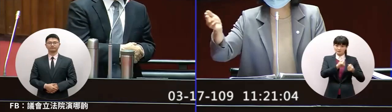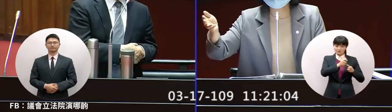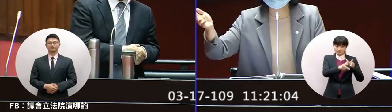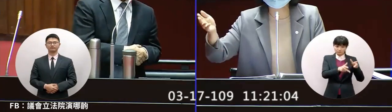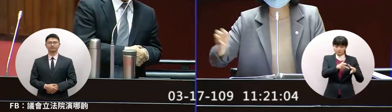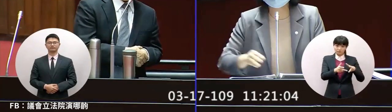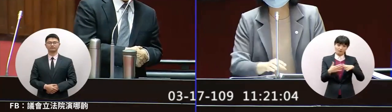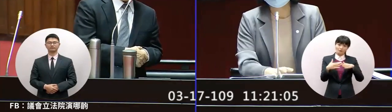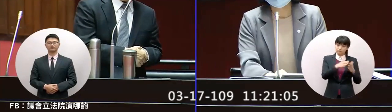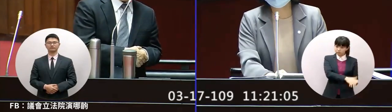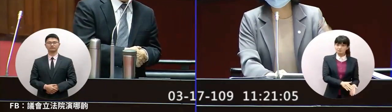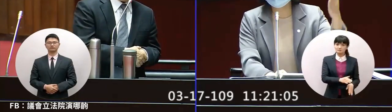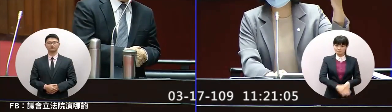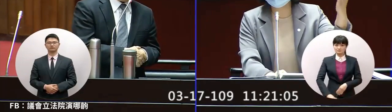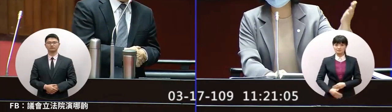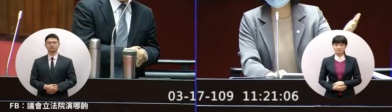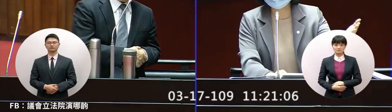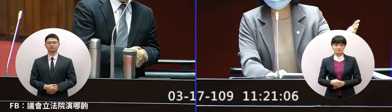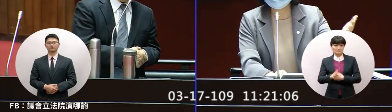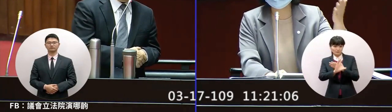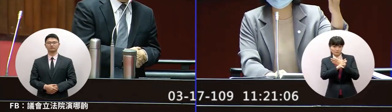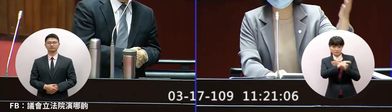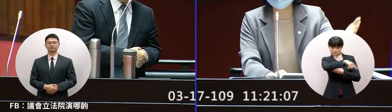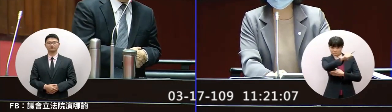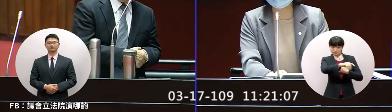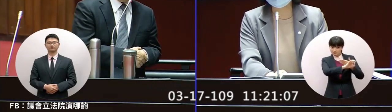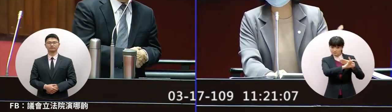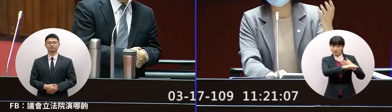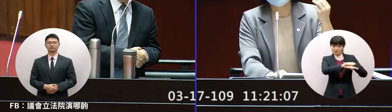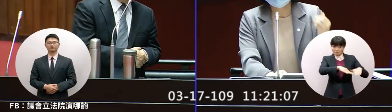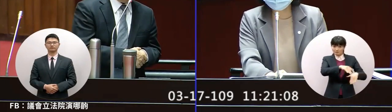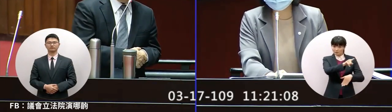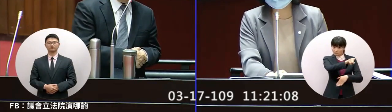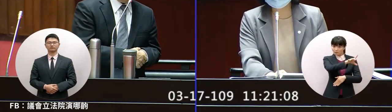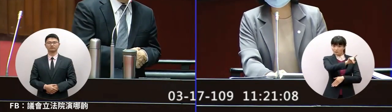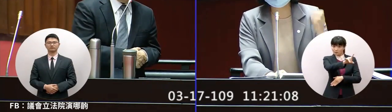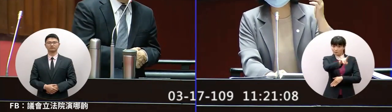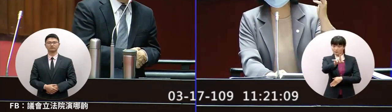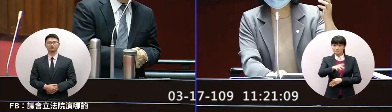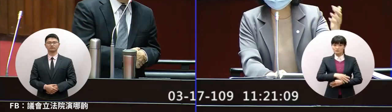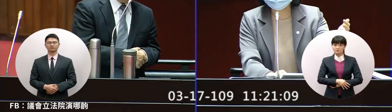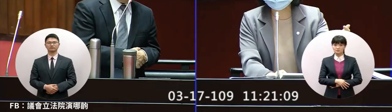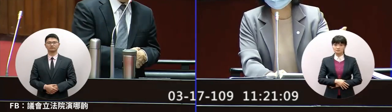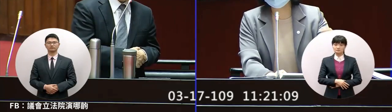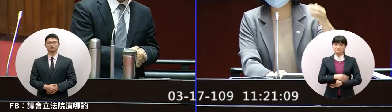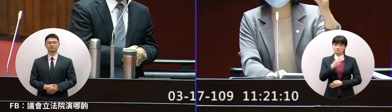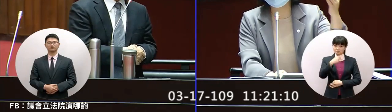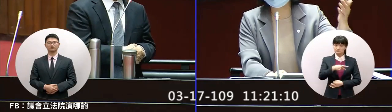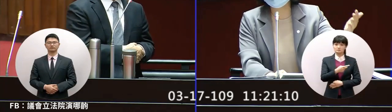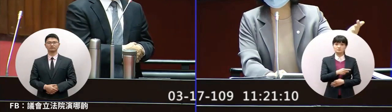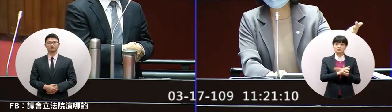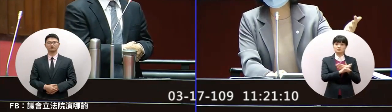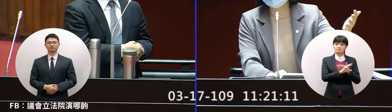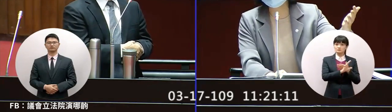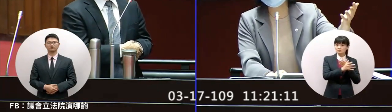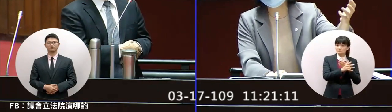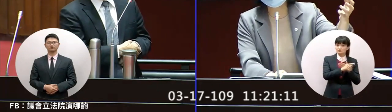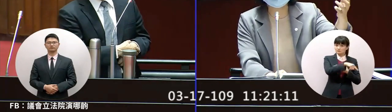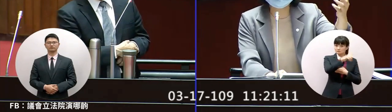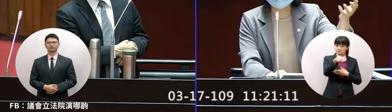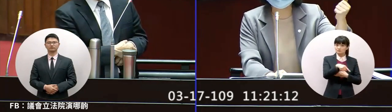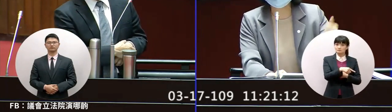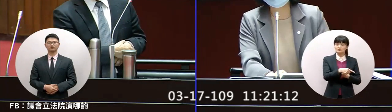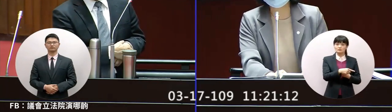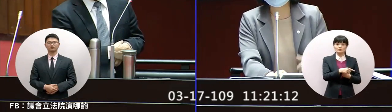边这个技巧差不多，外国是有测试的，有安全的，然后呢，佮经过迄个外国，不论是